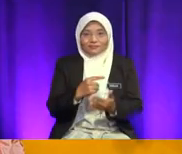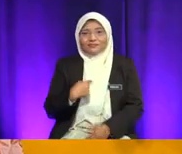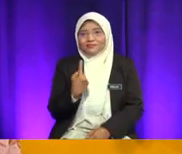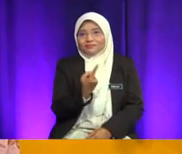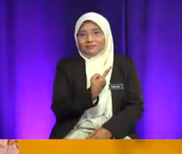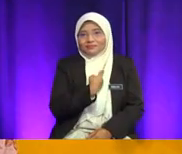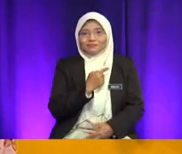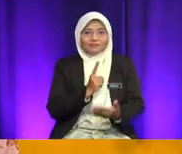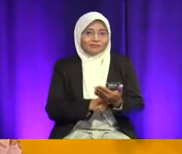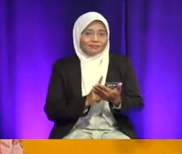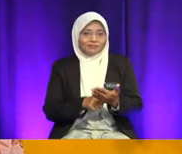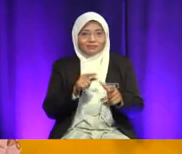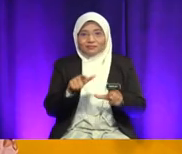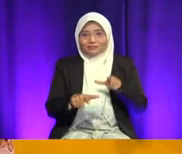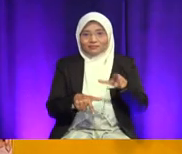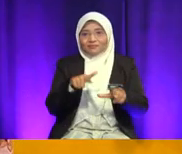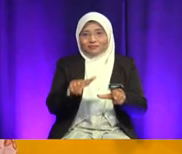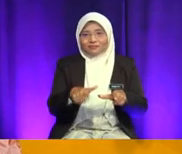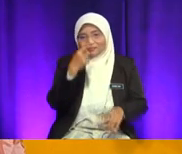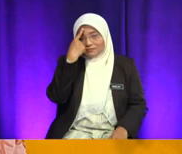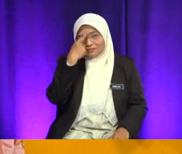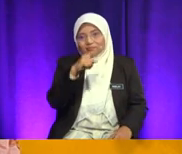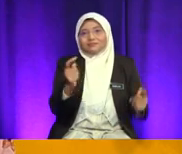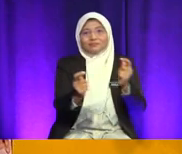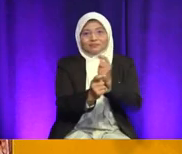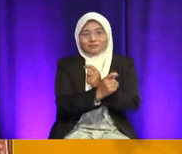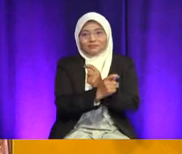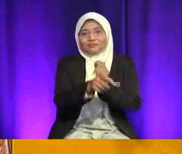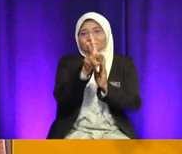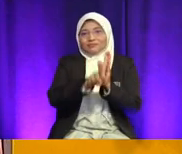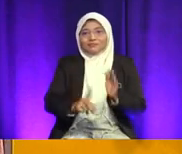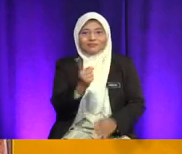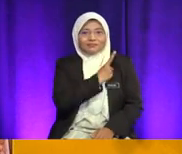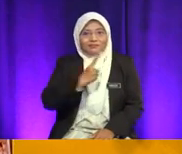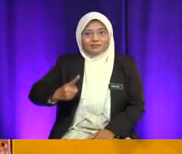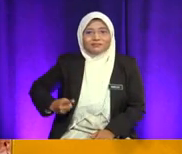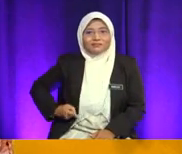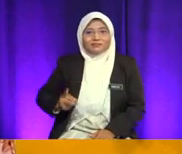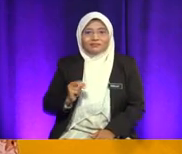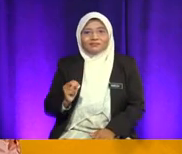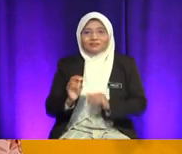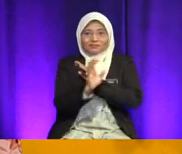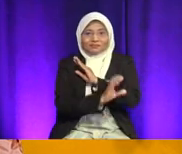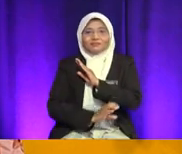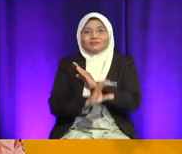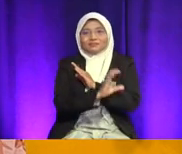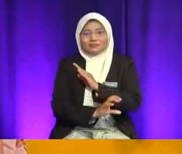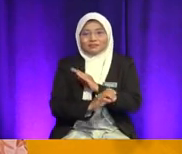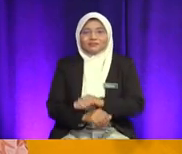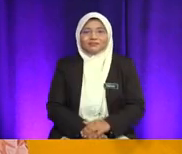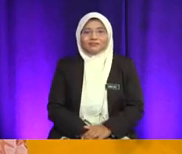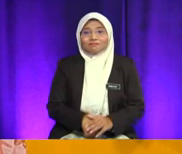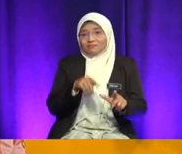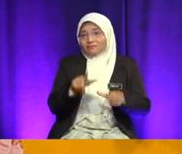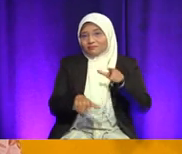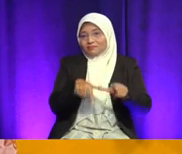tentang langkah mempertahankan kedaulatan negara Mari kita lihat langkah yang